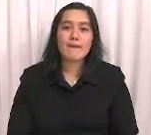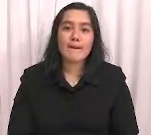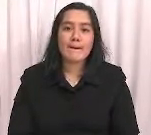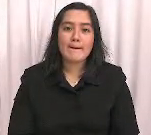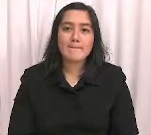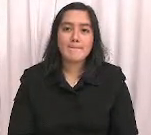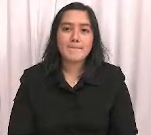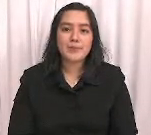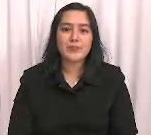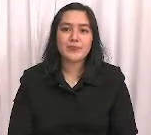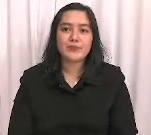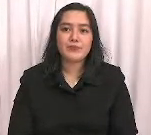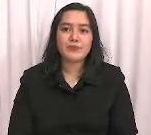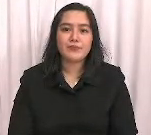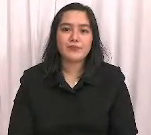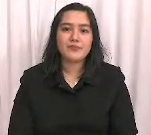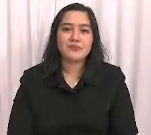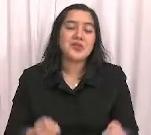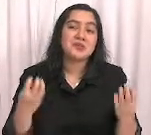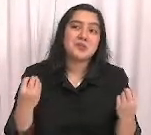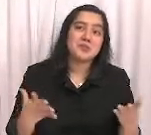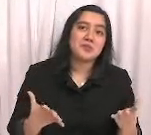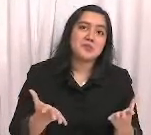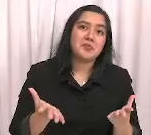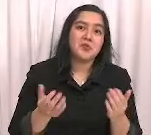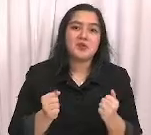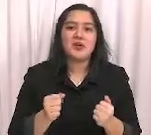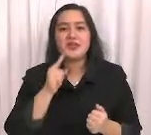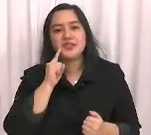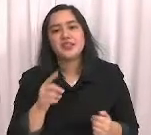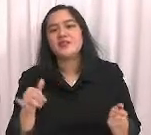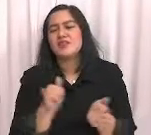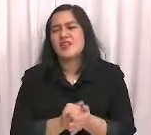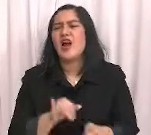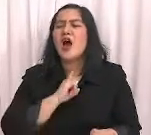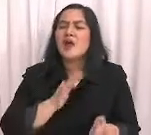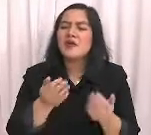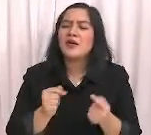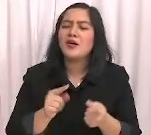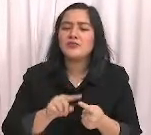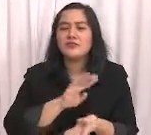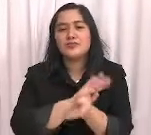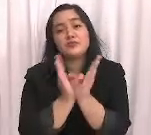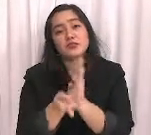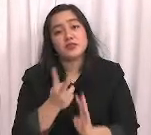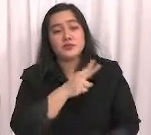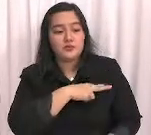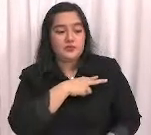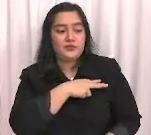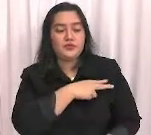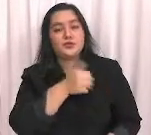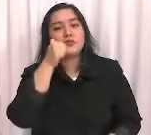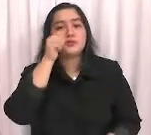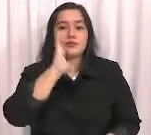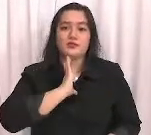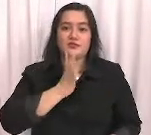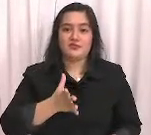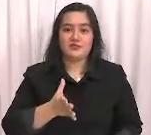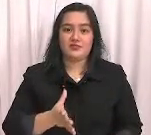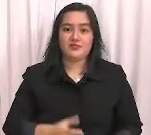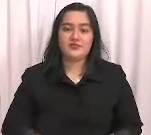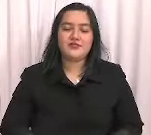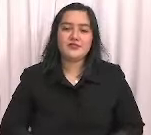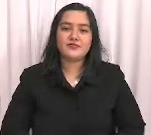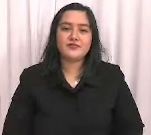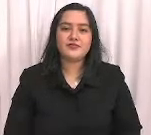maraming sabi nila, gusto kong maging virtuous woman. Mm-hmm. Pero, ilang palang ginawa mong tama, naghahanap ka na uli ng